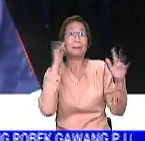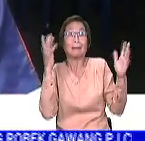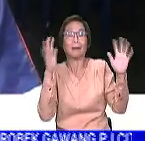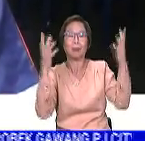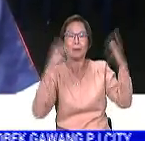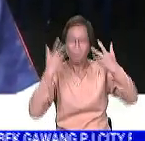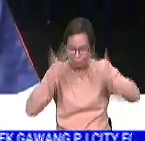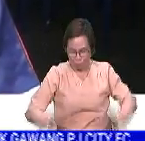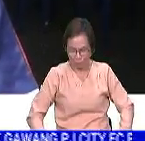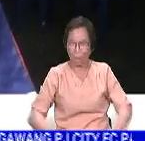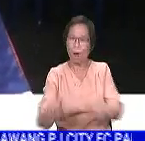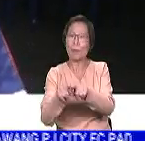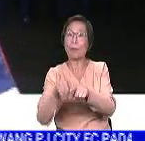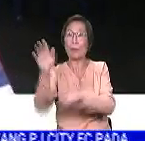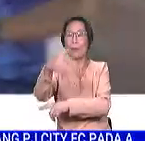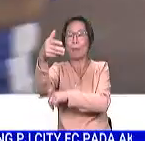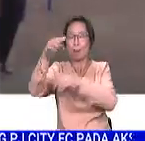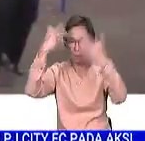hanya memakai kostum